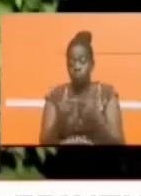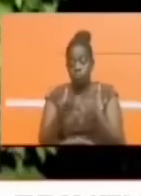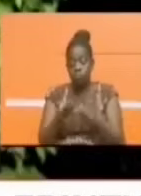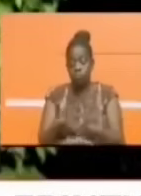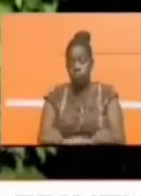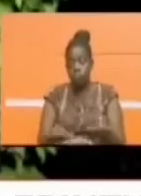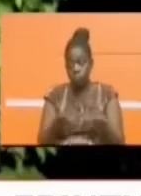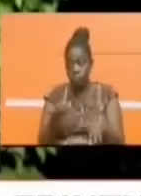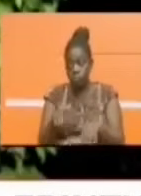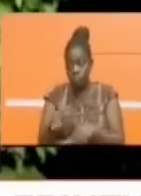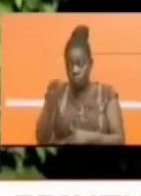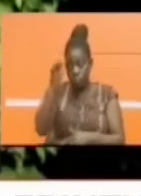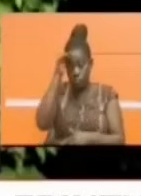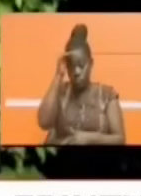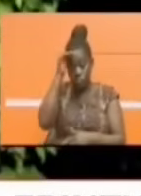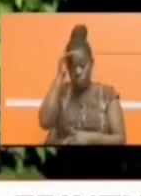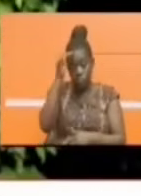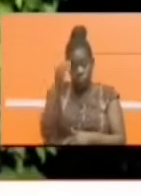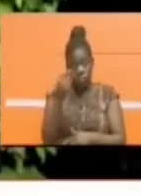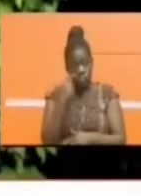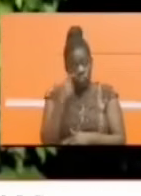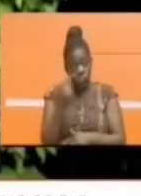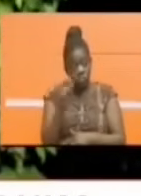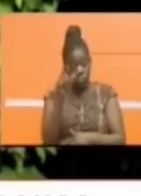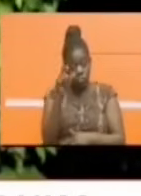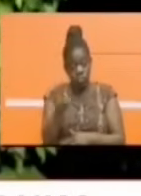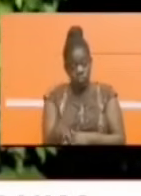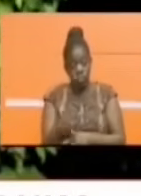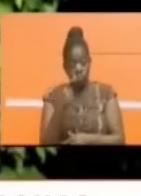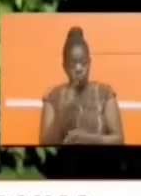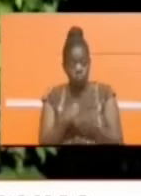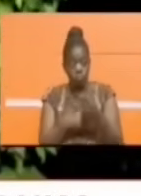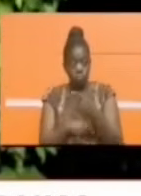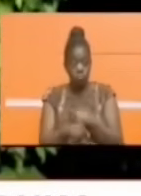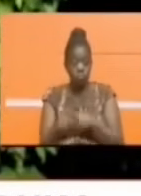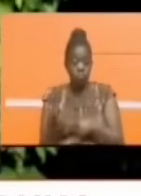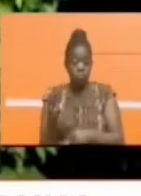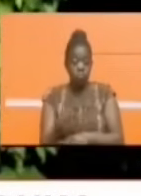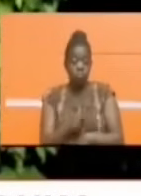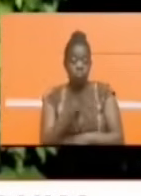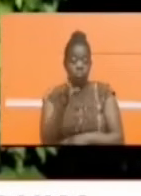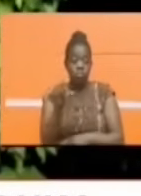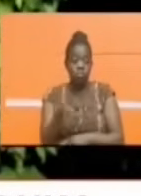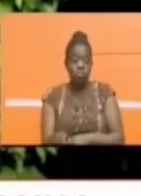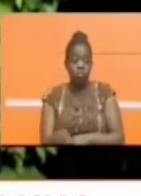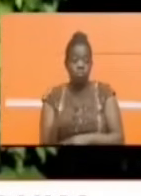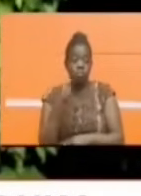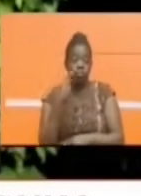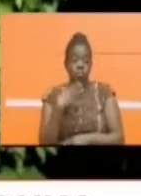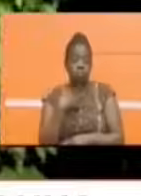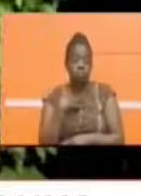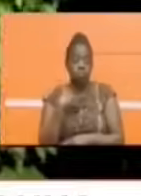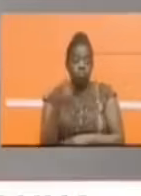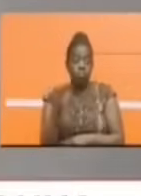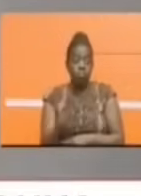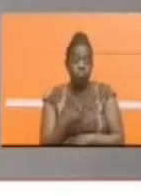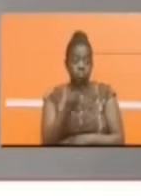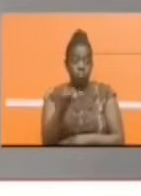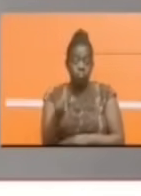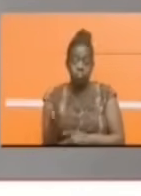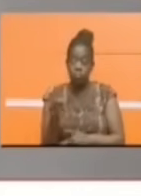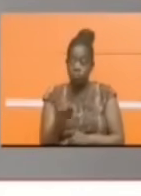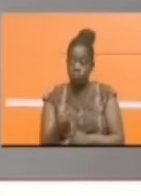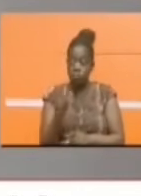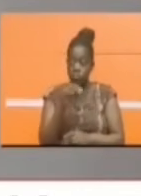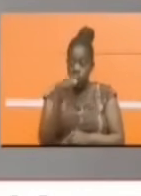Poliisi etunuulire omuntu omulema ng'omuntu aino bweta avunga abantu abachi abalala